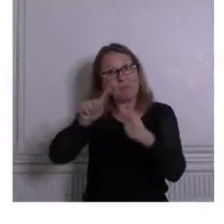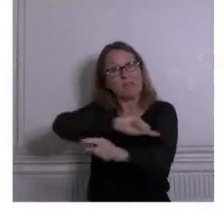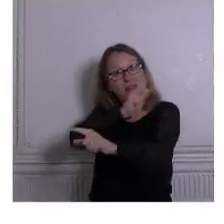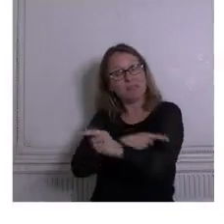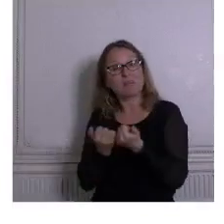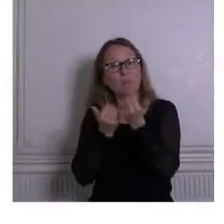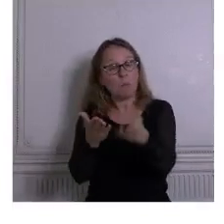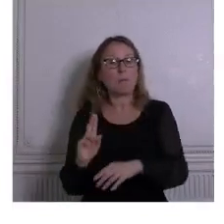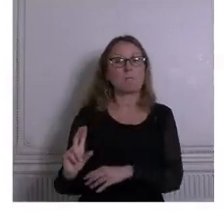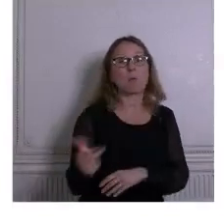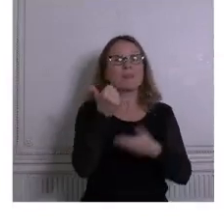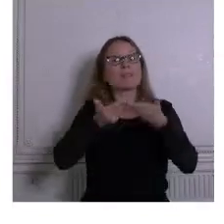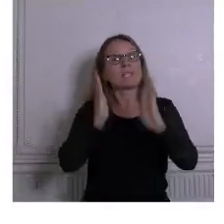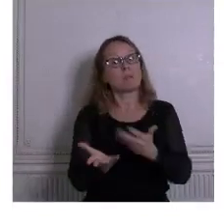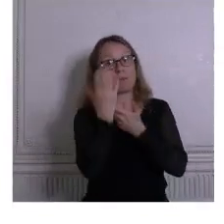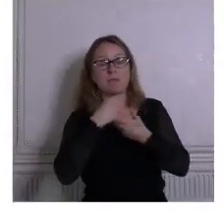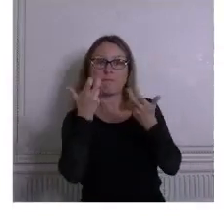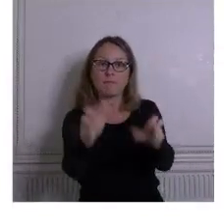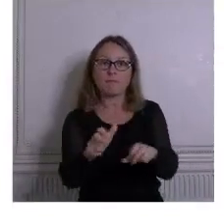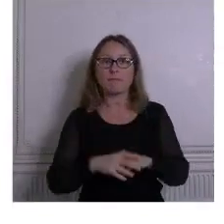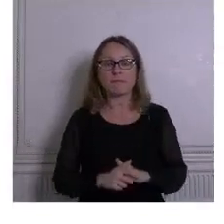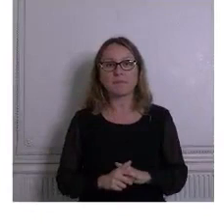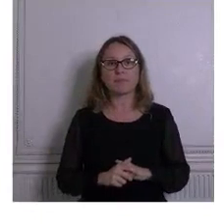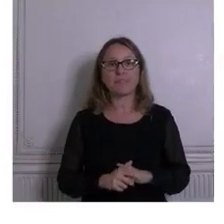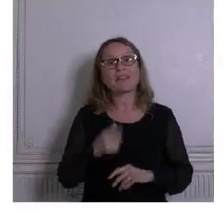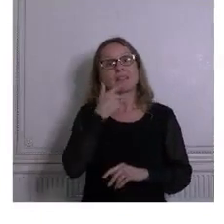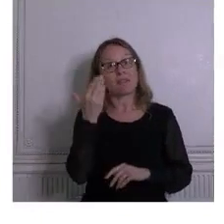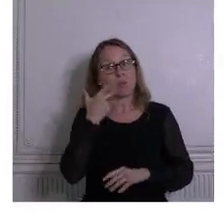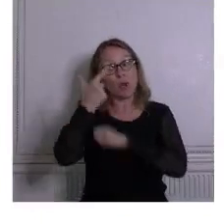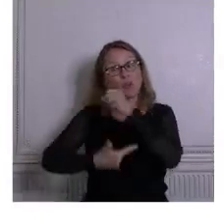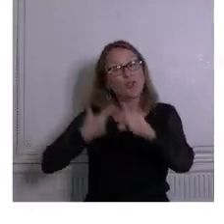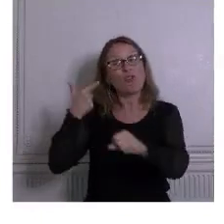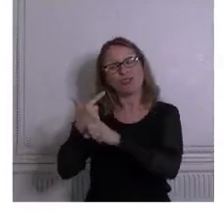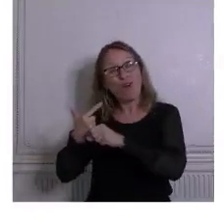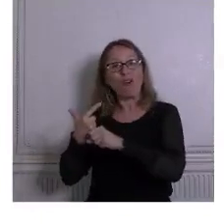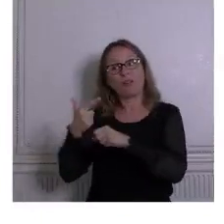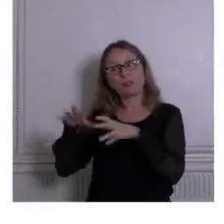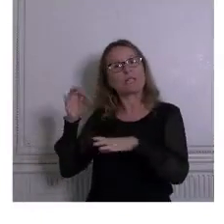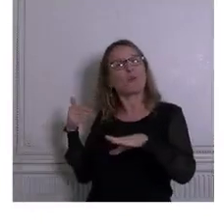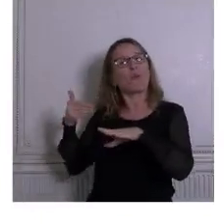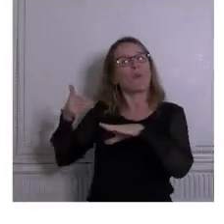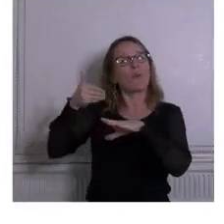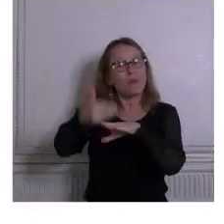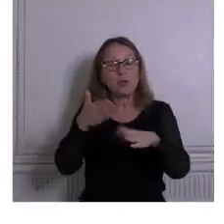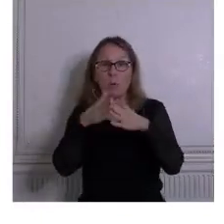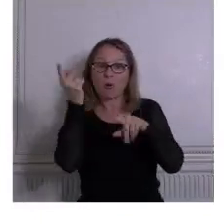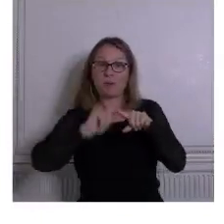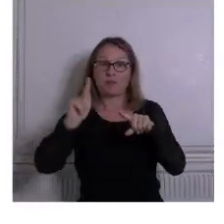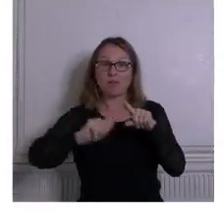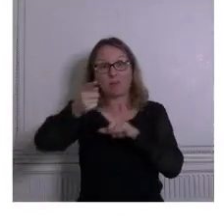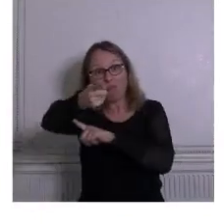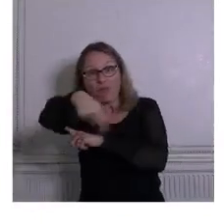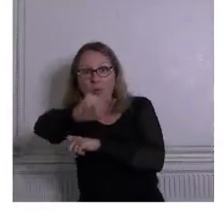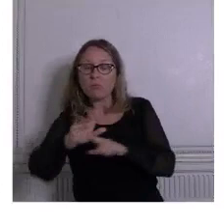compris. Ah ben, vous aussi, mais c'est un peu tard. C'est un peu tard. Très bien. Je suis désolée. Merci, ma chère collègue. D'autres prises de parole, Monsieur